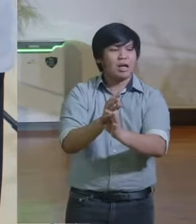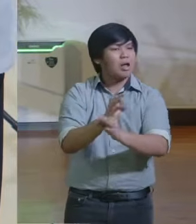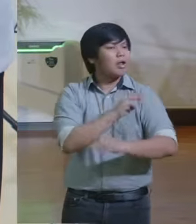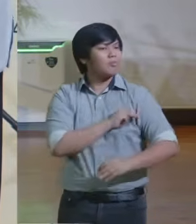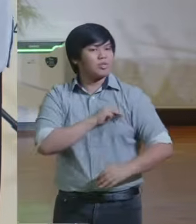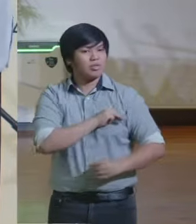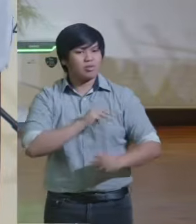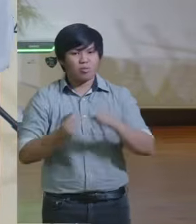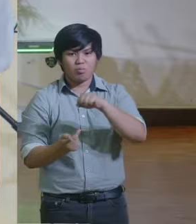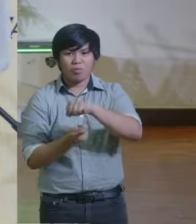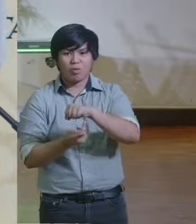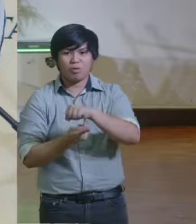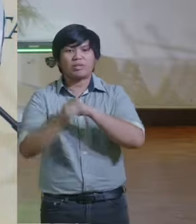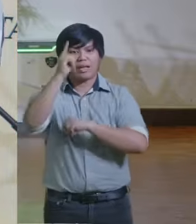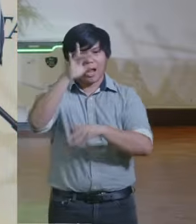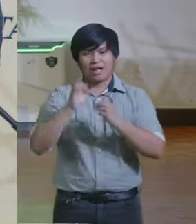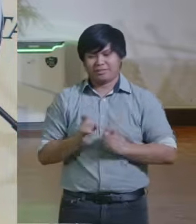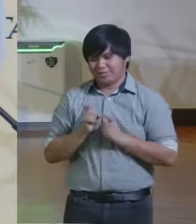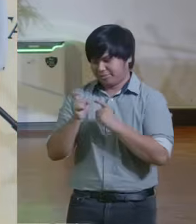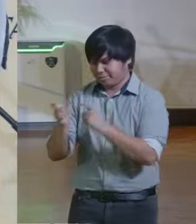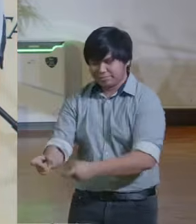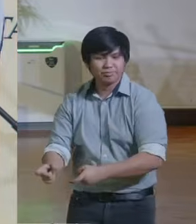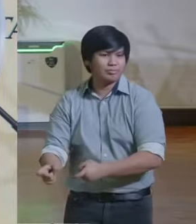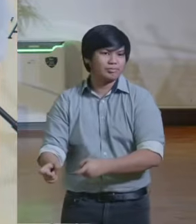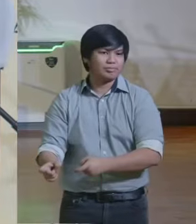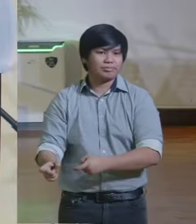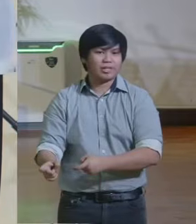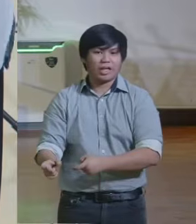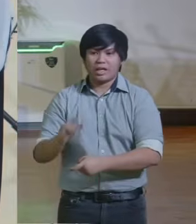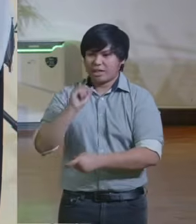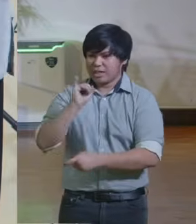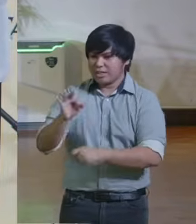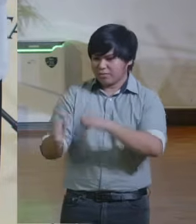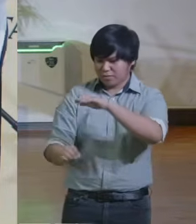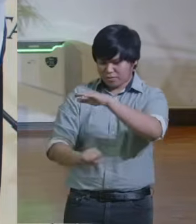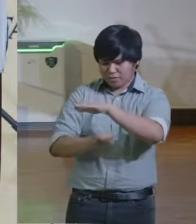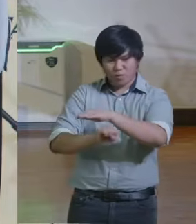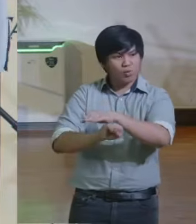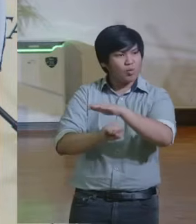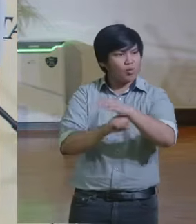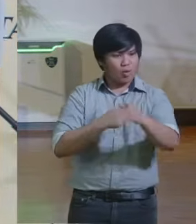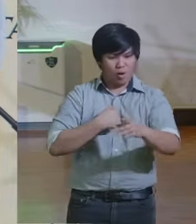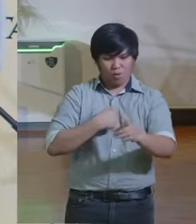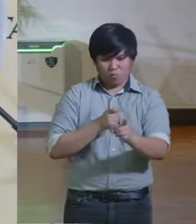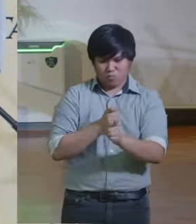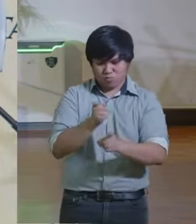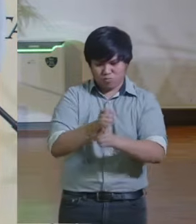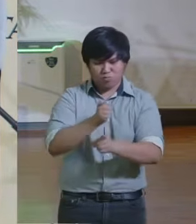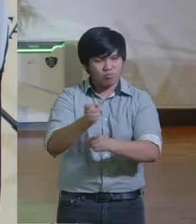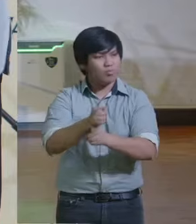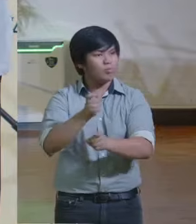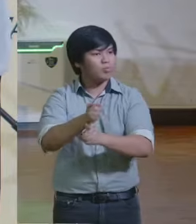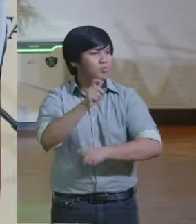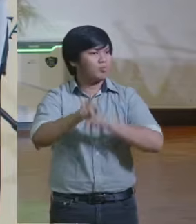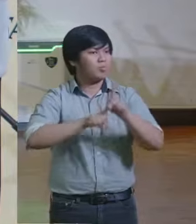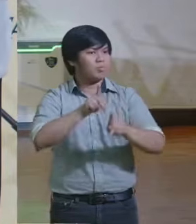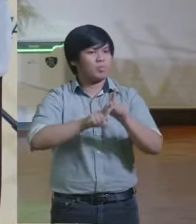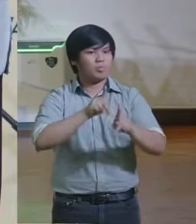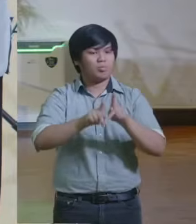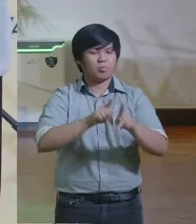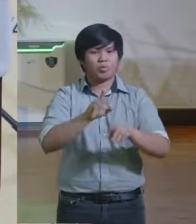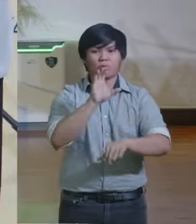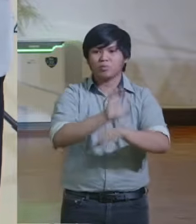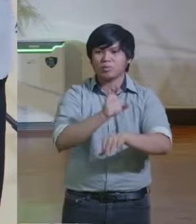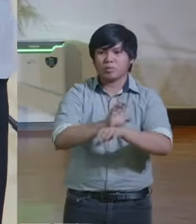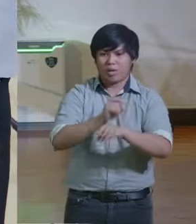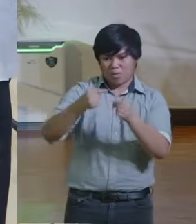misyon. Alam niyo mga kapatid, kung si Saul na isang mamamatay tao, isang persecutor ng church,